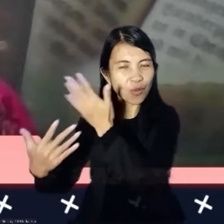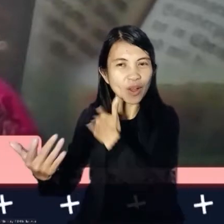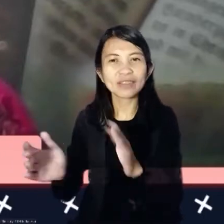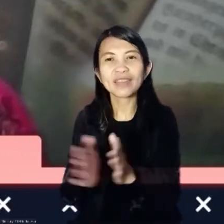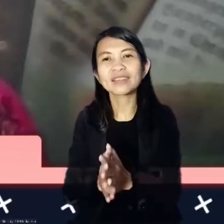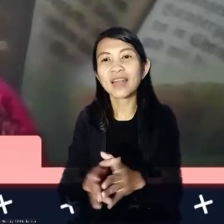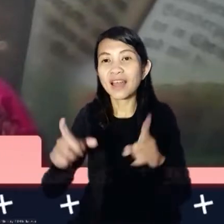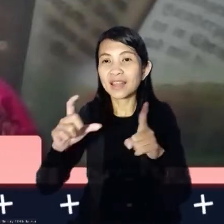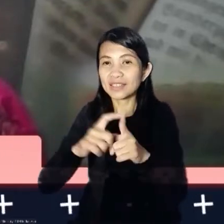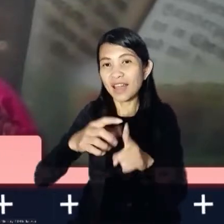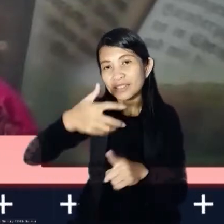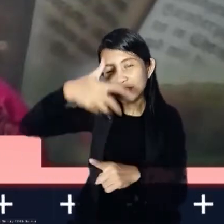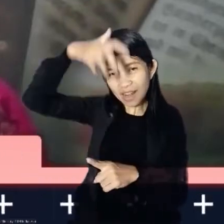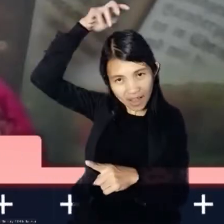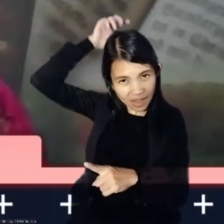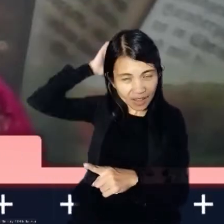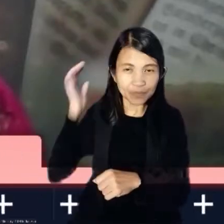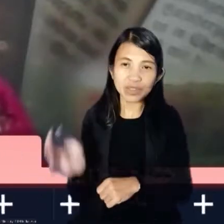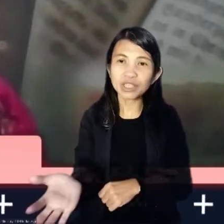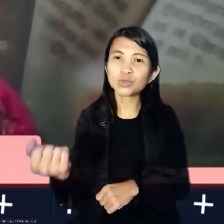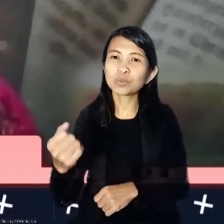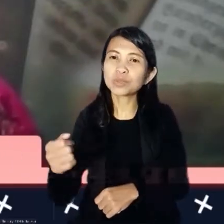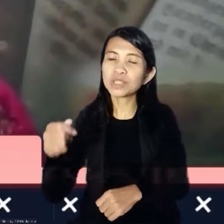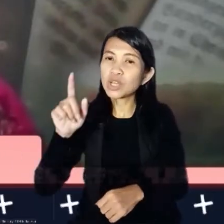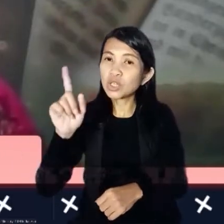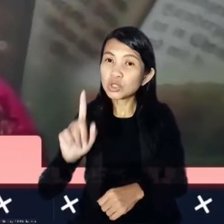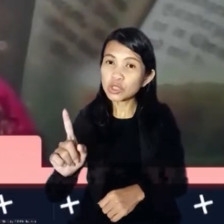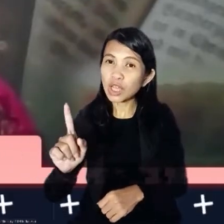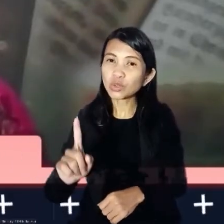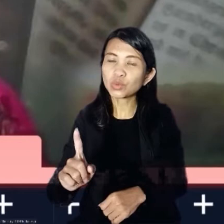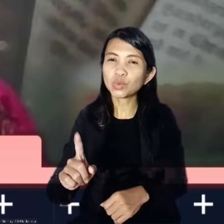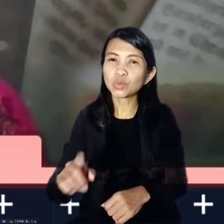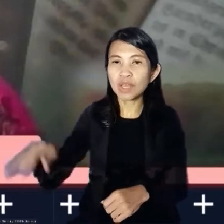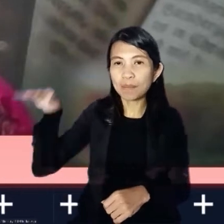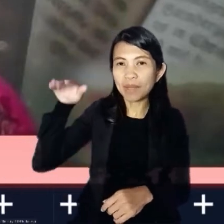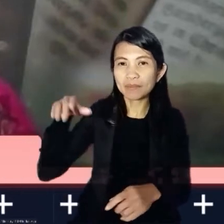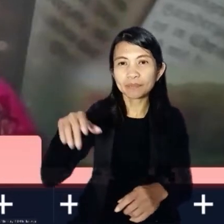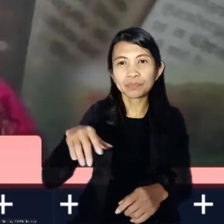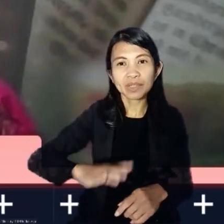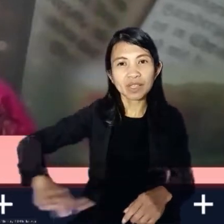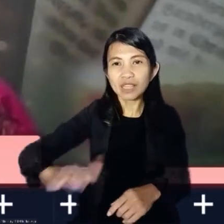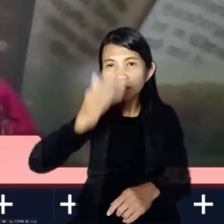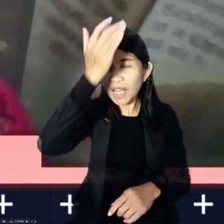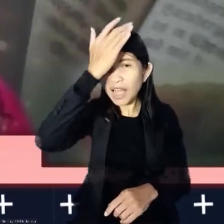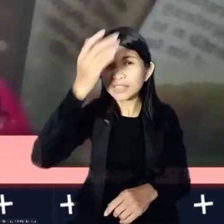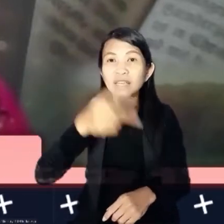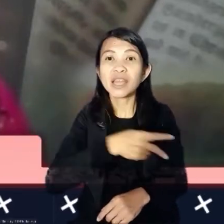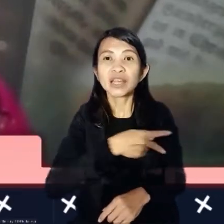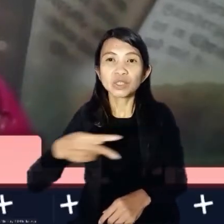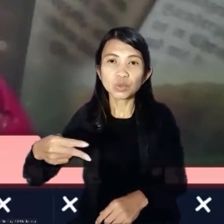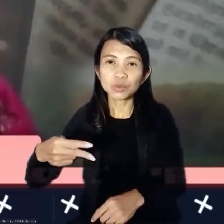zaman kerajaan yang cukup besar yang disebut dengan kerajaan Babel